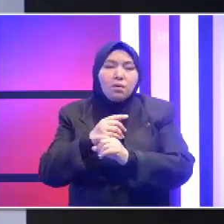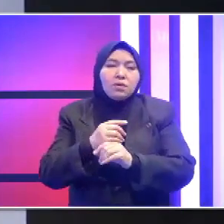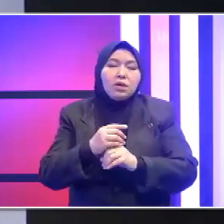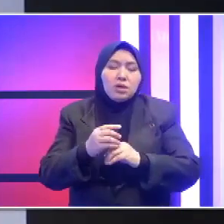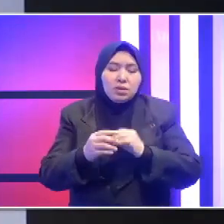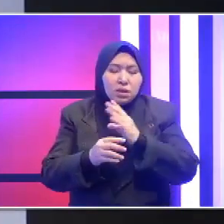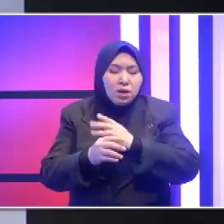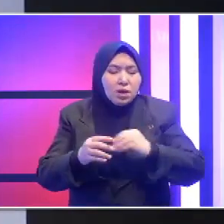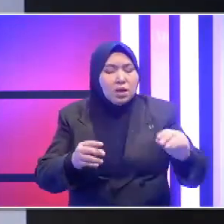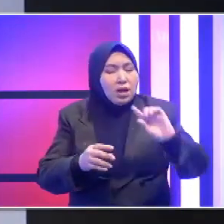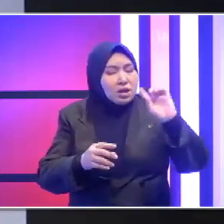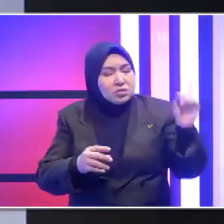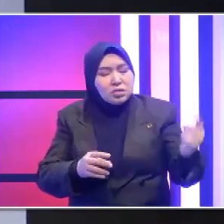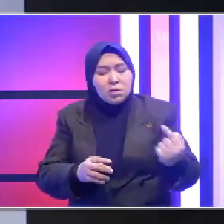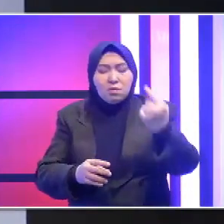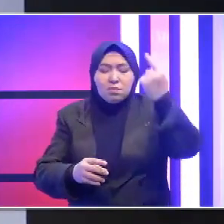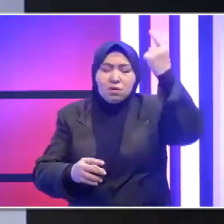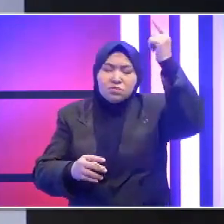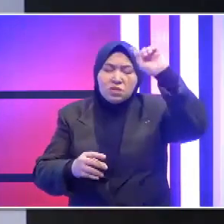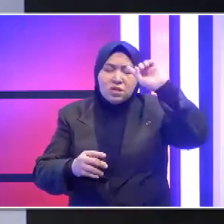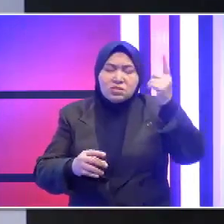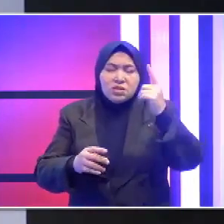akhiroti walau